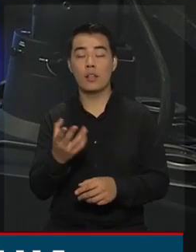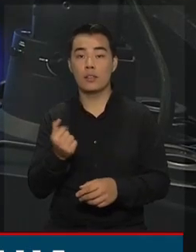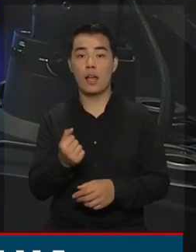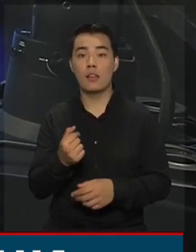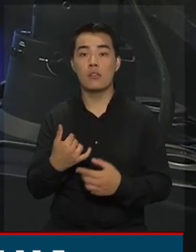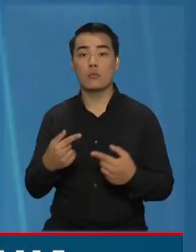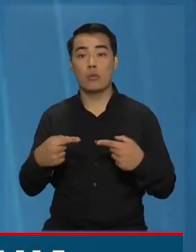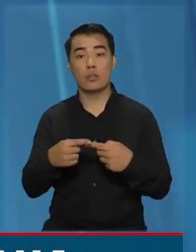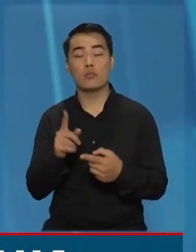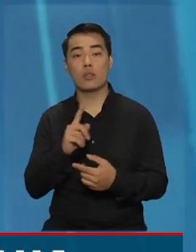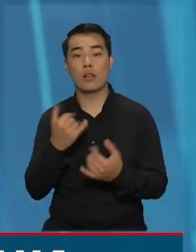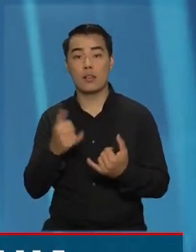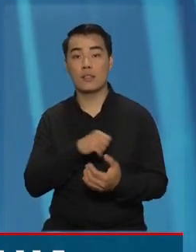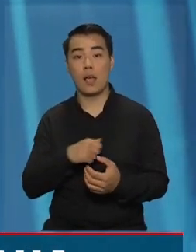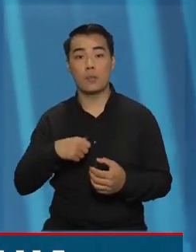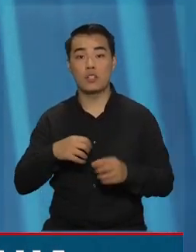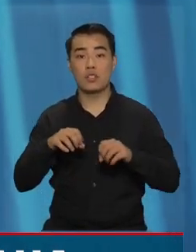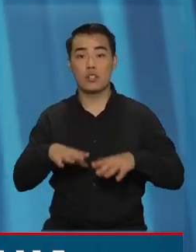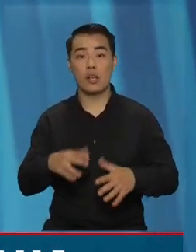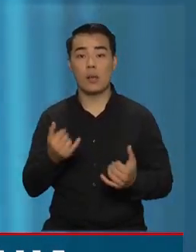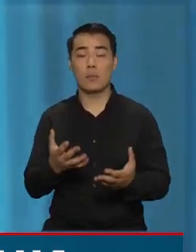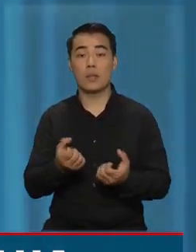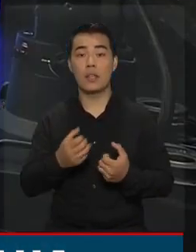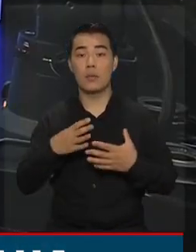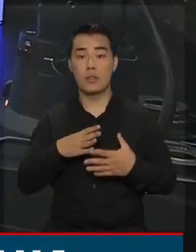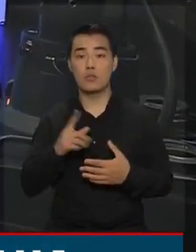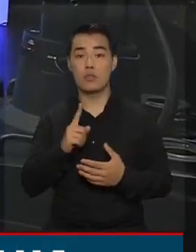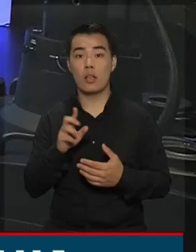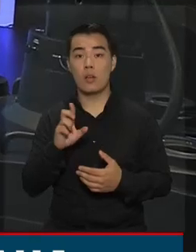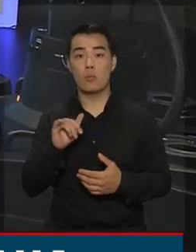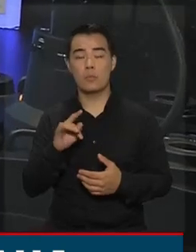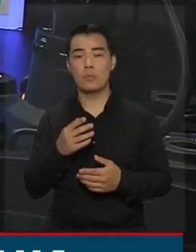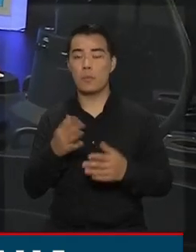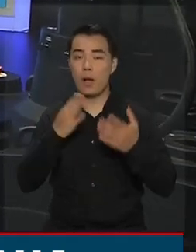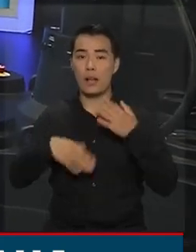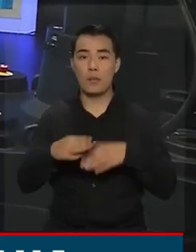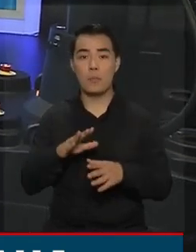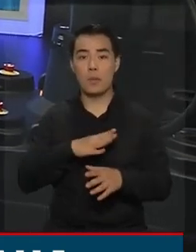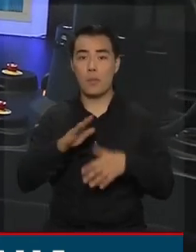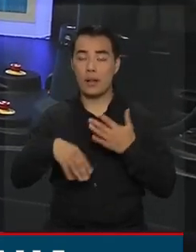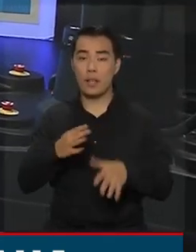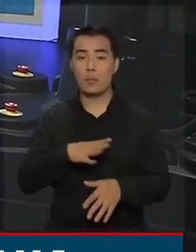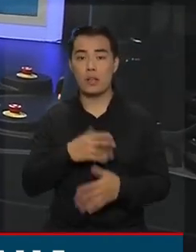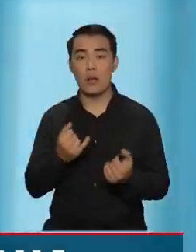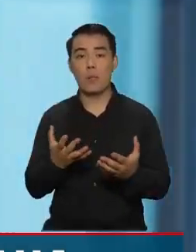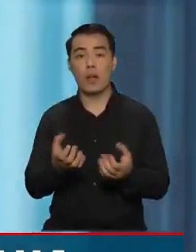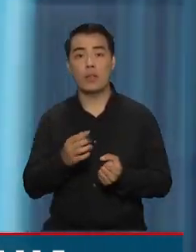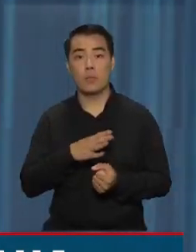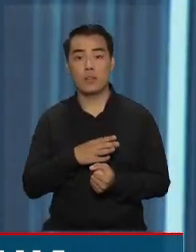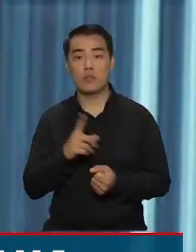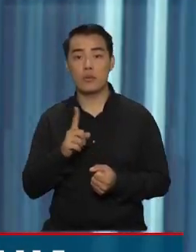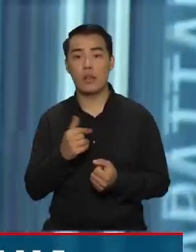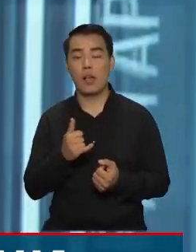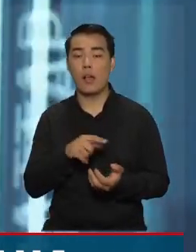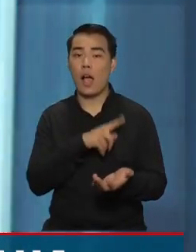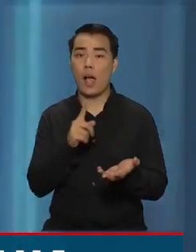действительно, то есть само решение, оно не было принято с бухты-барахты. Оно было принято путем опроса